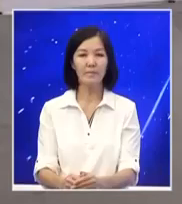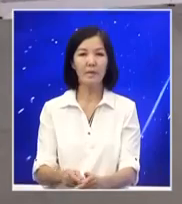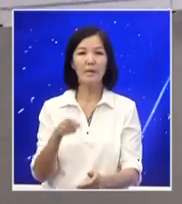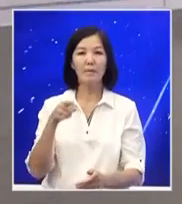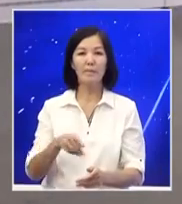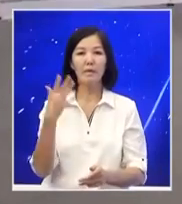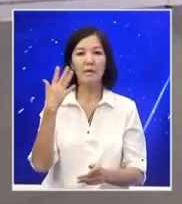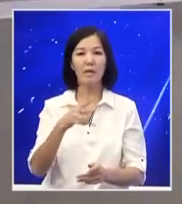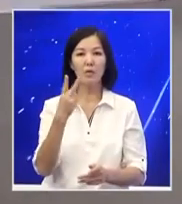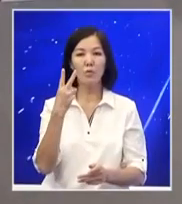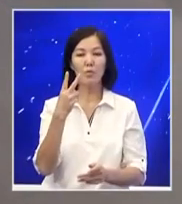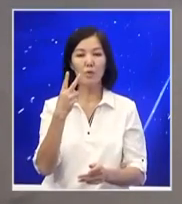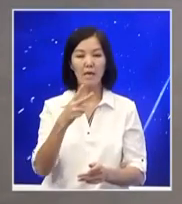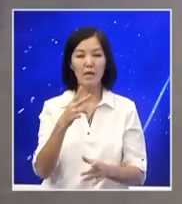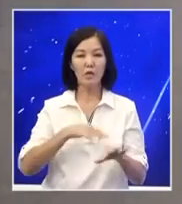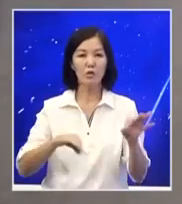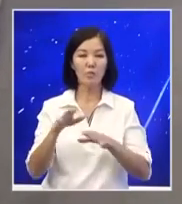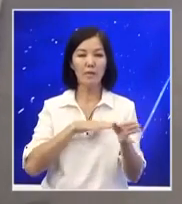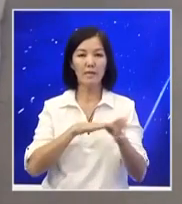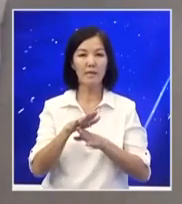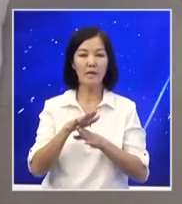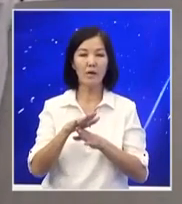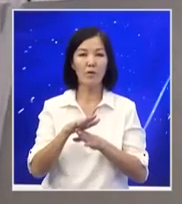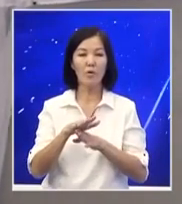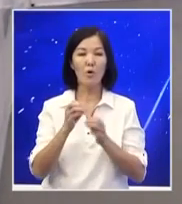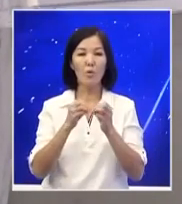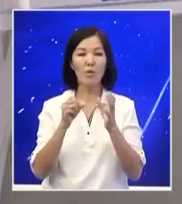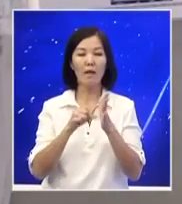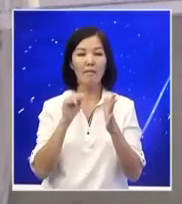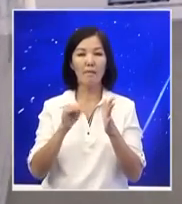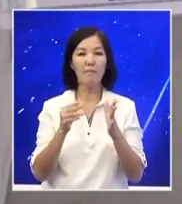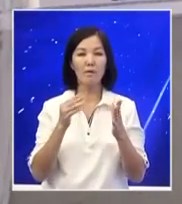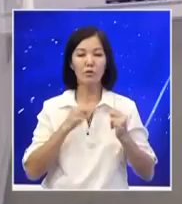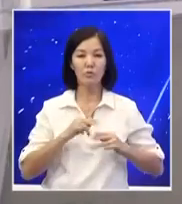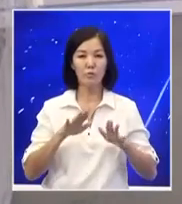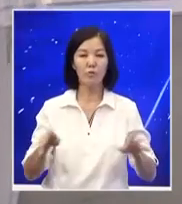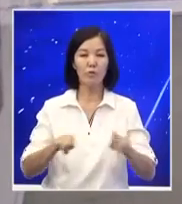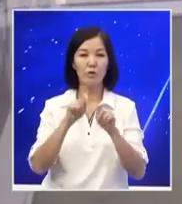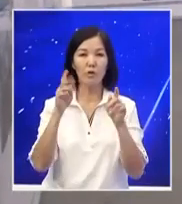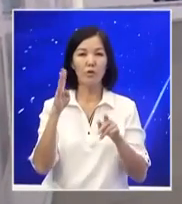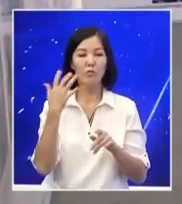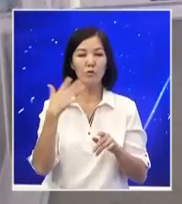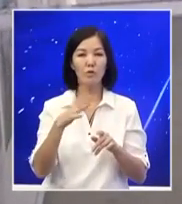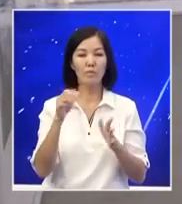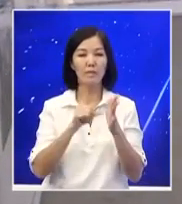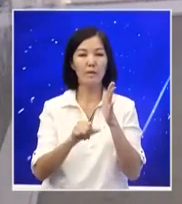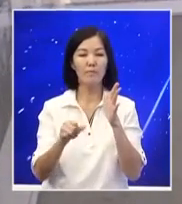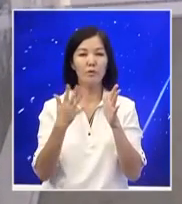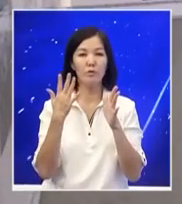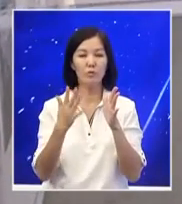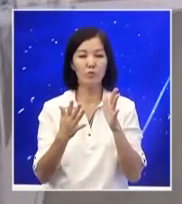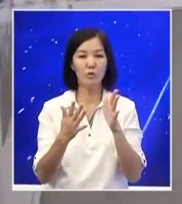Мың 52 жоба іске асады. 16600 жаңа жұмыс орнын құрамыз. Әлеуметтік нысандар бойынша 455, 363